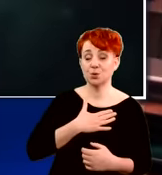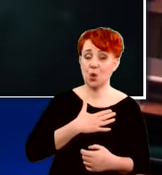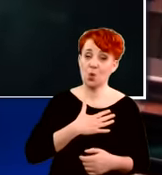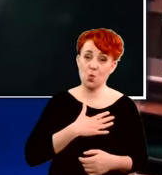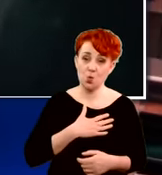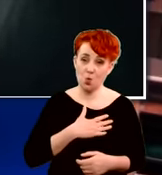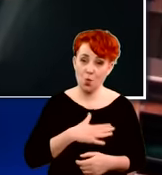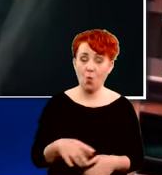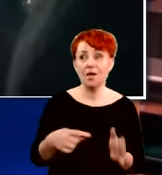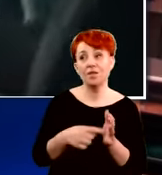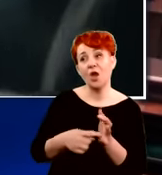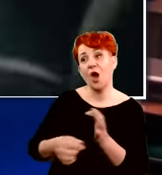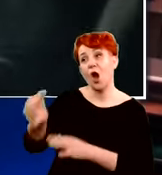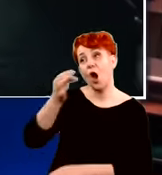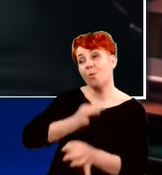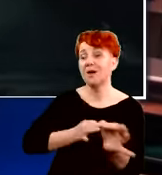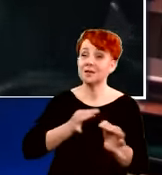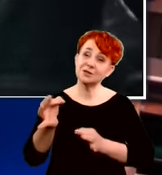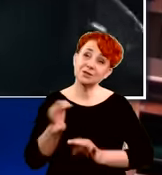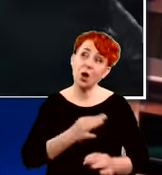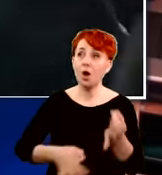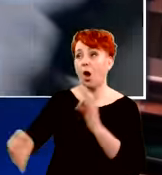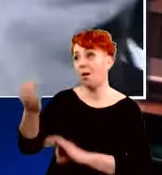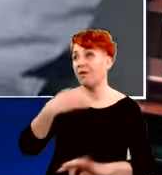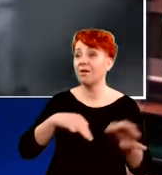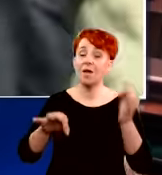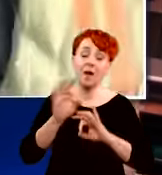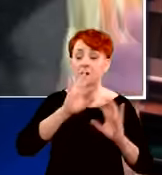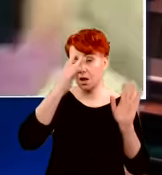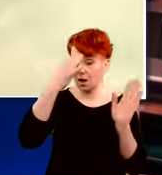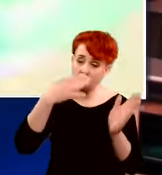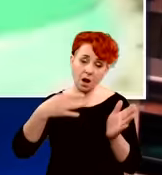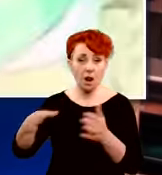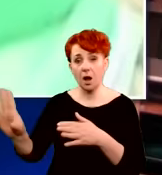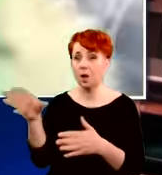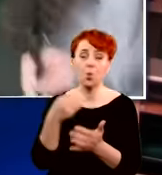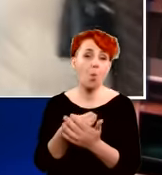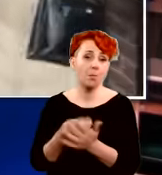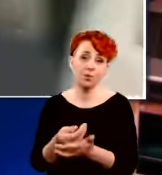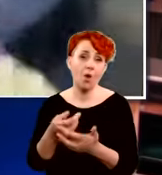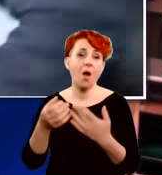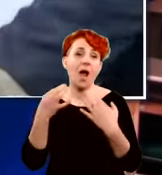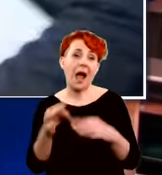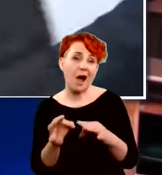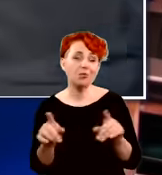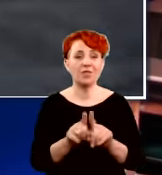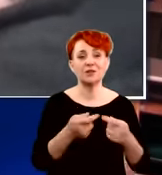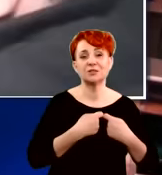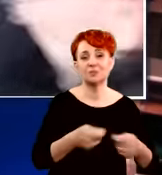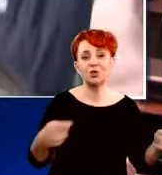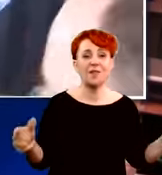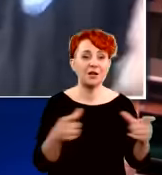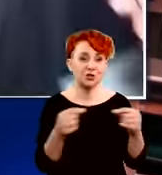takie historyjki, jak to się wszystko sprowadza, przepraszam, do kupna samochodu i do sprzedaży jajek i zdaje się, że całe prawo można